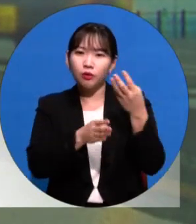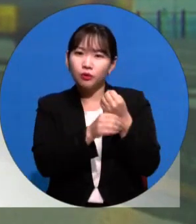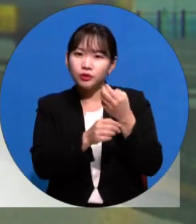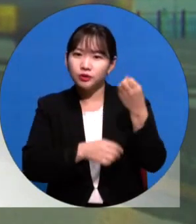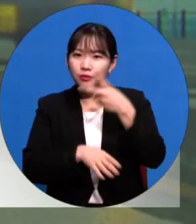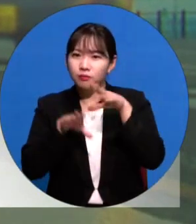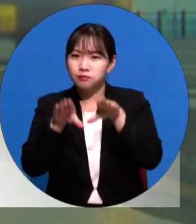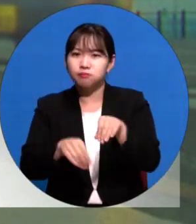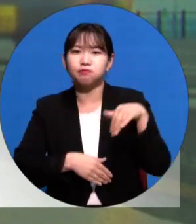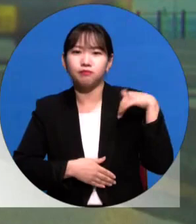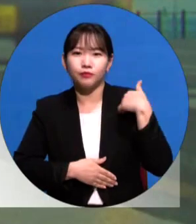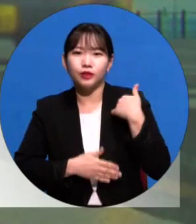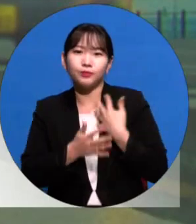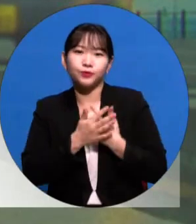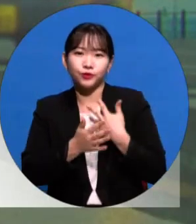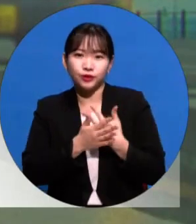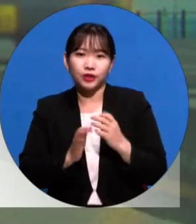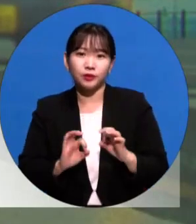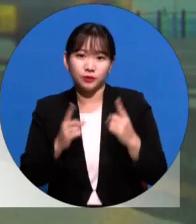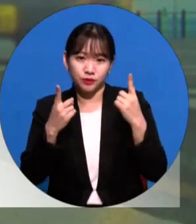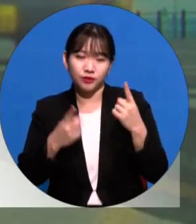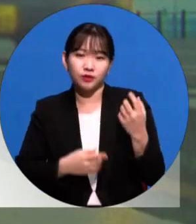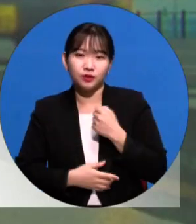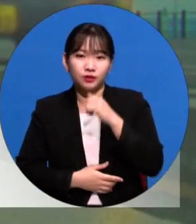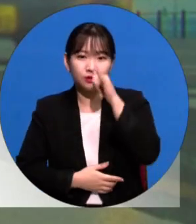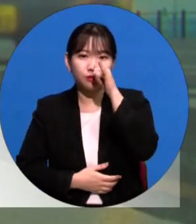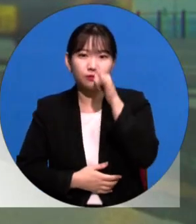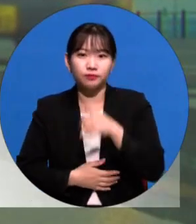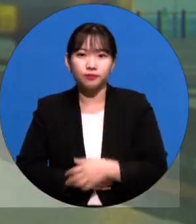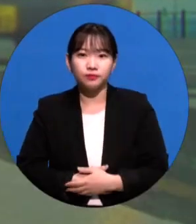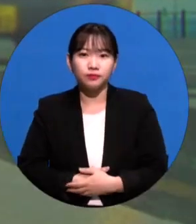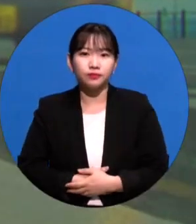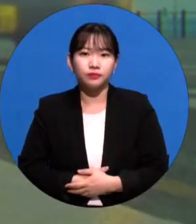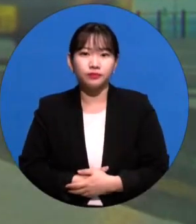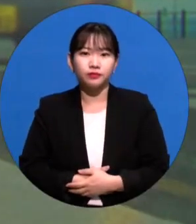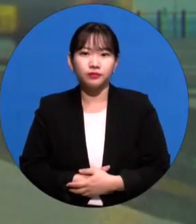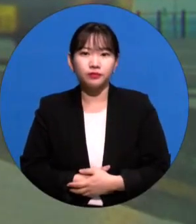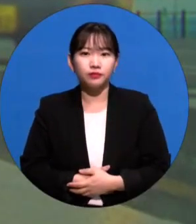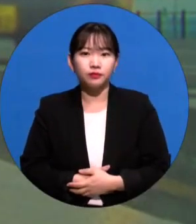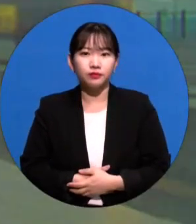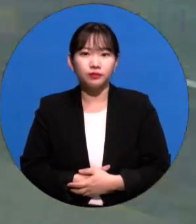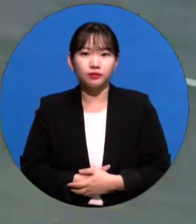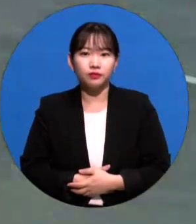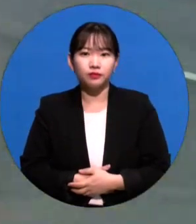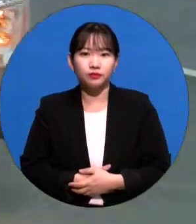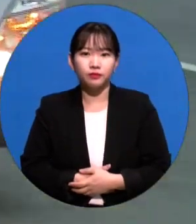또 멈출지 모른다는 불안감을 내비치기도 했습니다. 박종호 기자입니다.